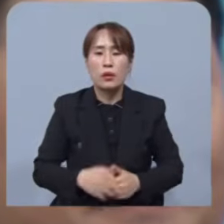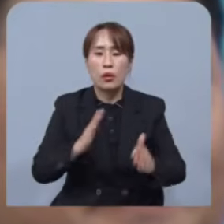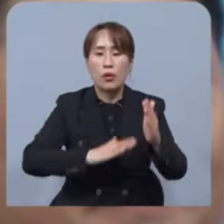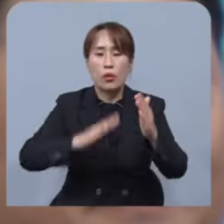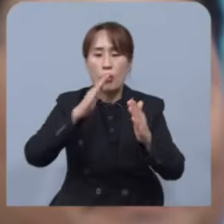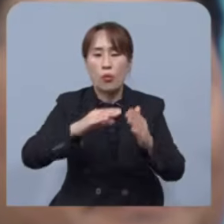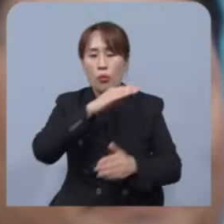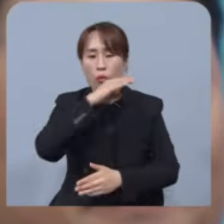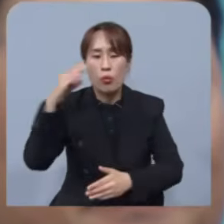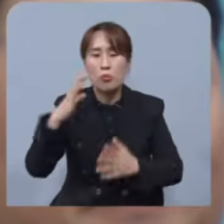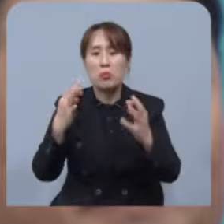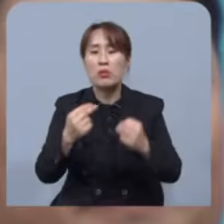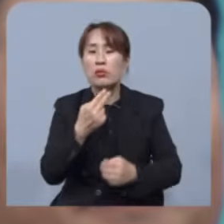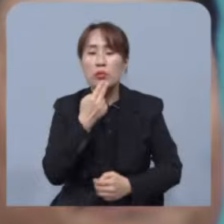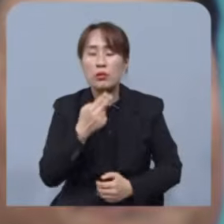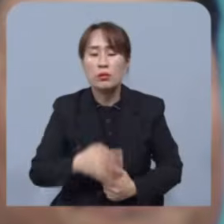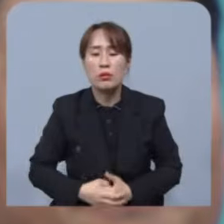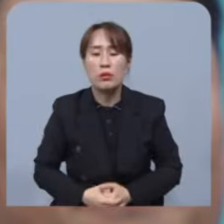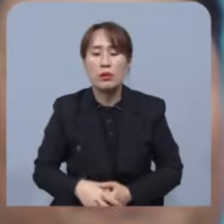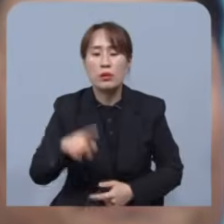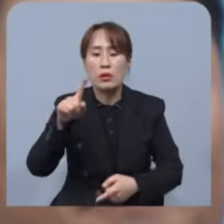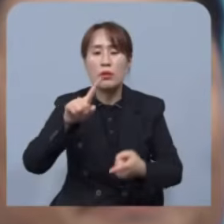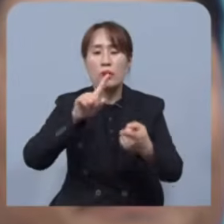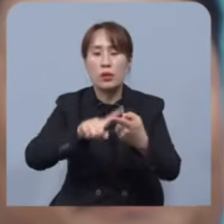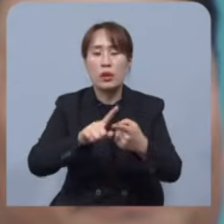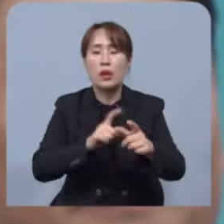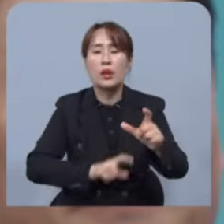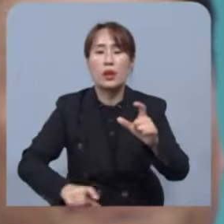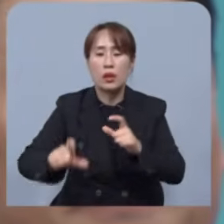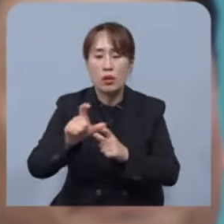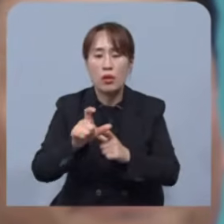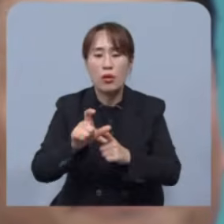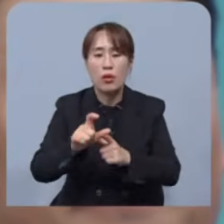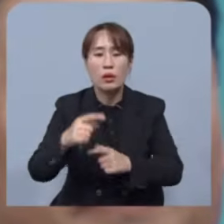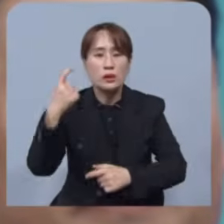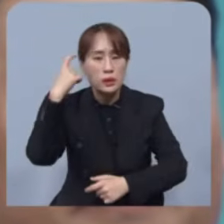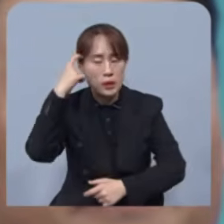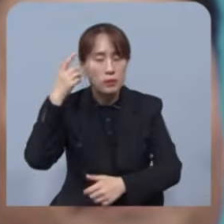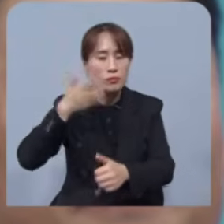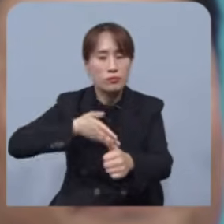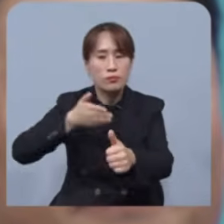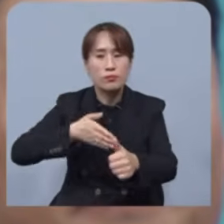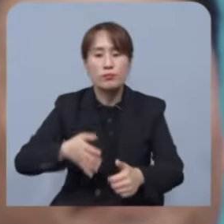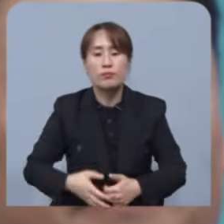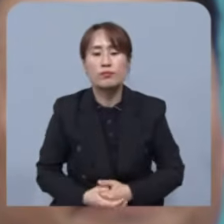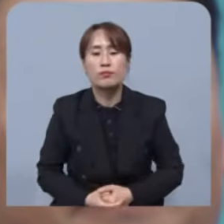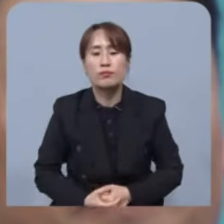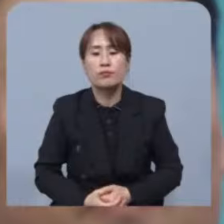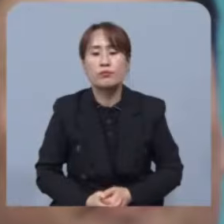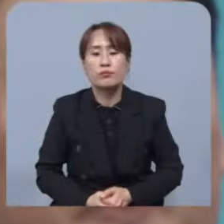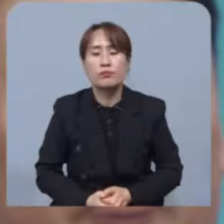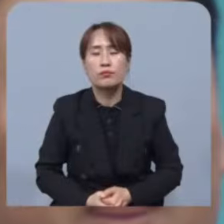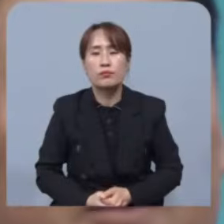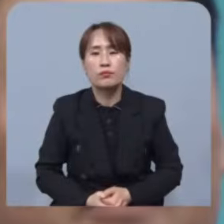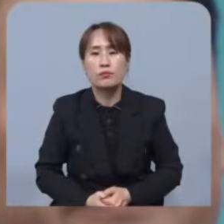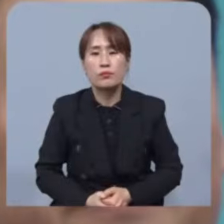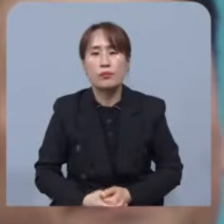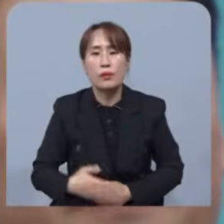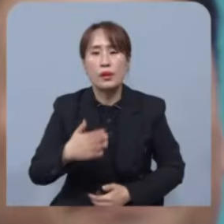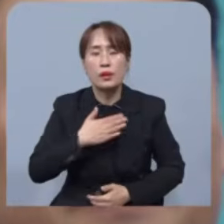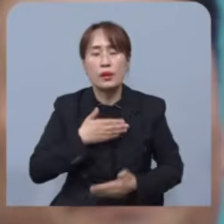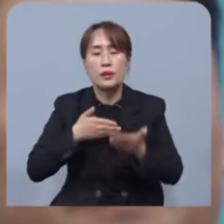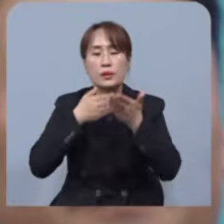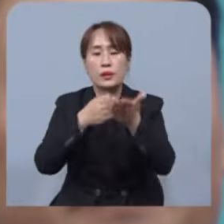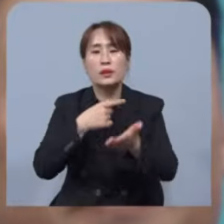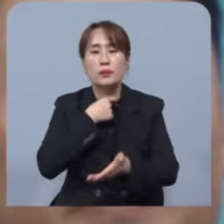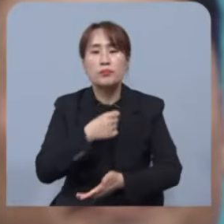공정함이 떨어지는 것 같습니다. 그래서 그런 부분들을 조금 더 생각해 주시기를 부탁을 드리고요. 그래서 제가 제안